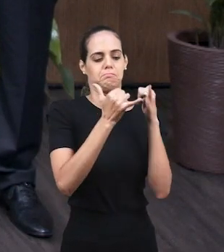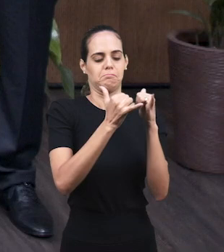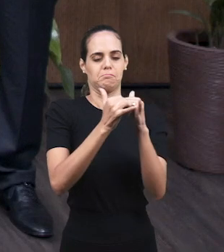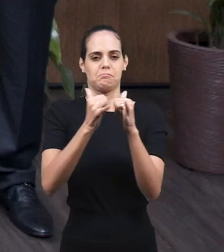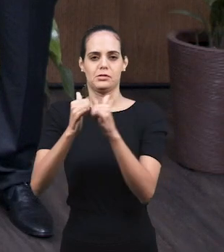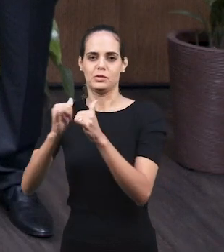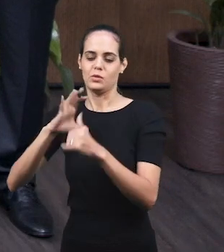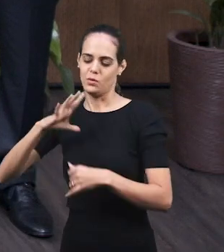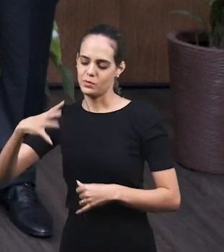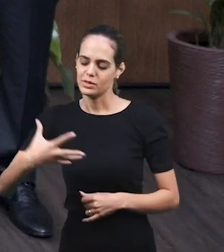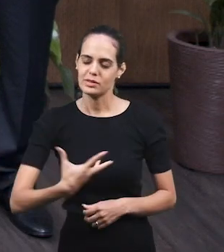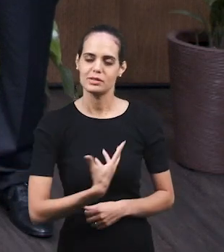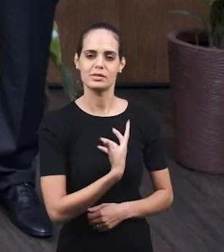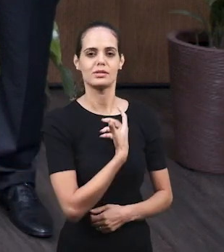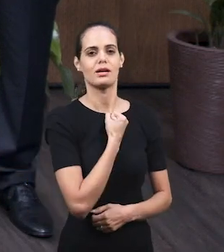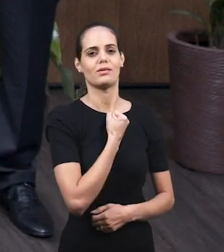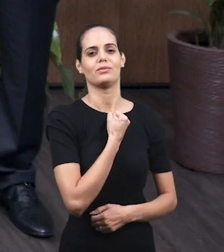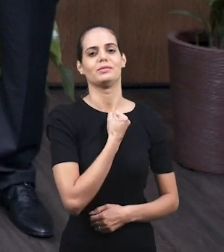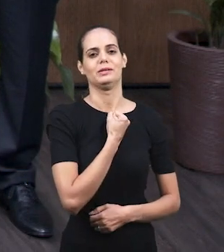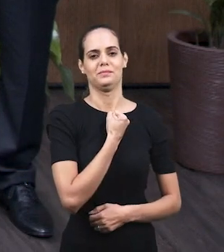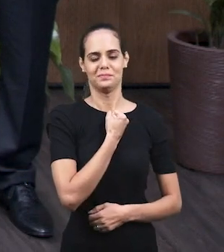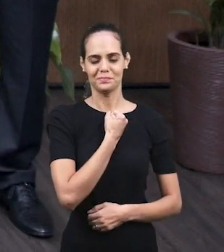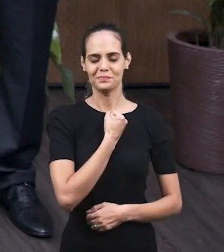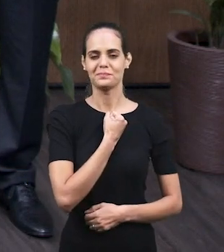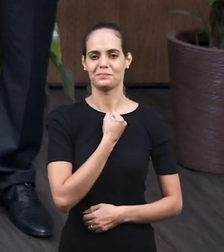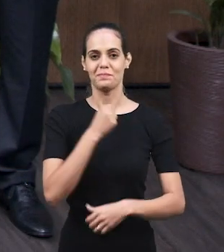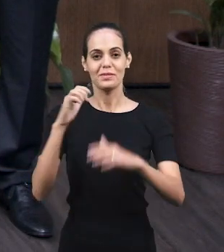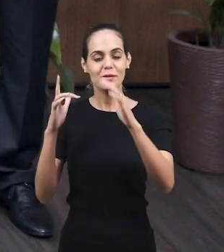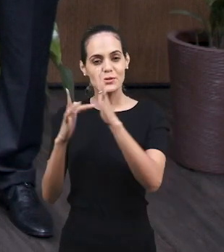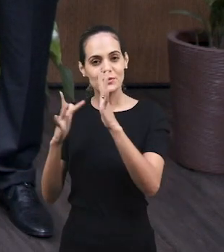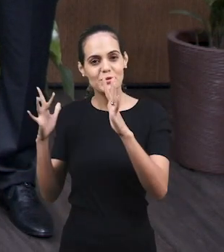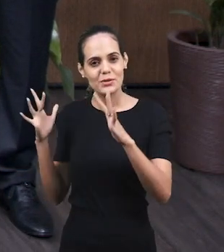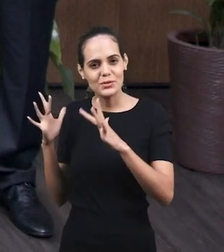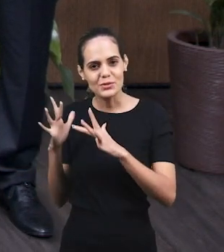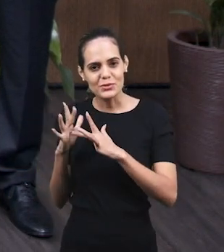pardonne. C'est celui qui nous sauve.